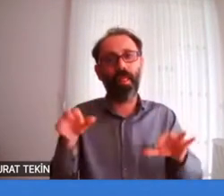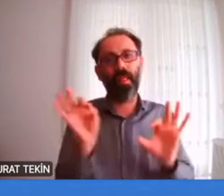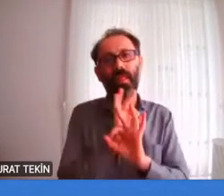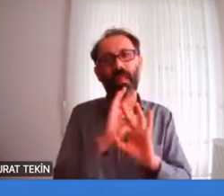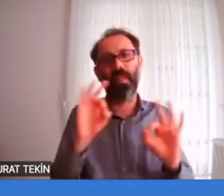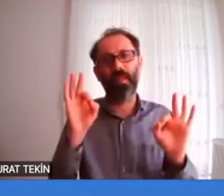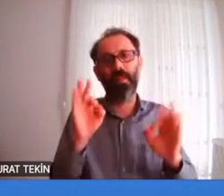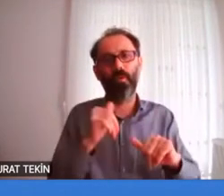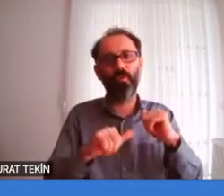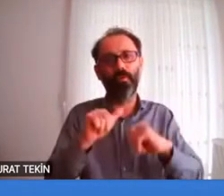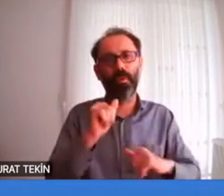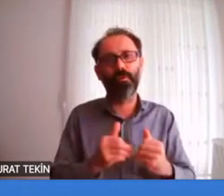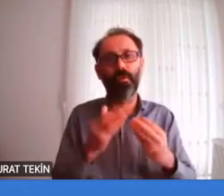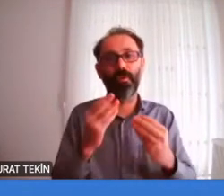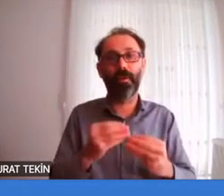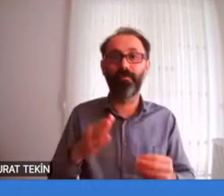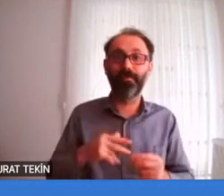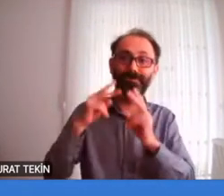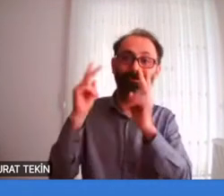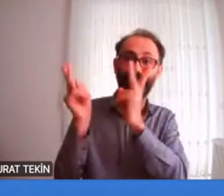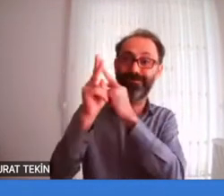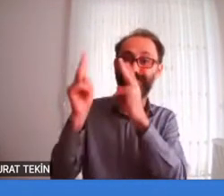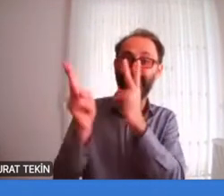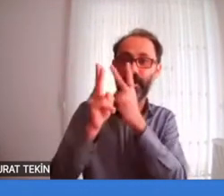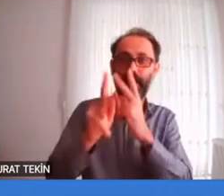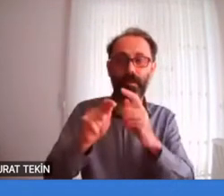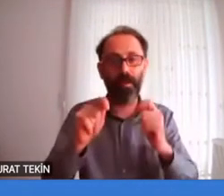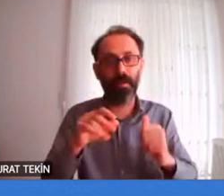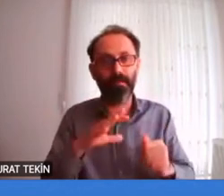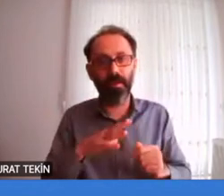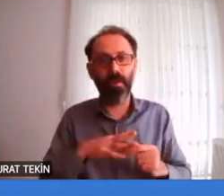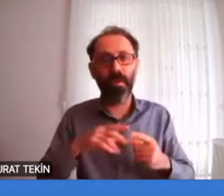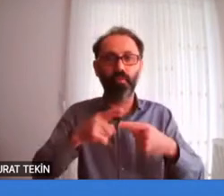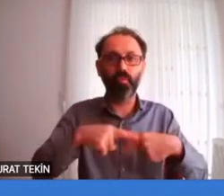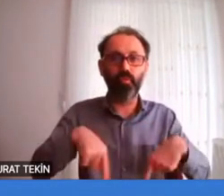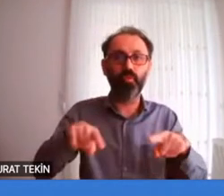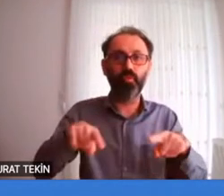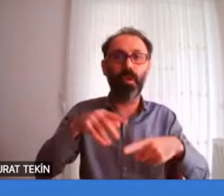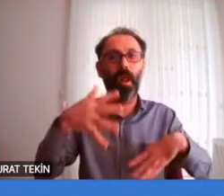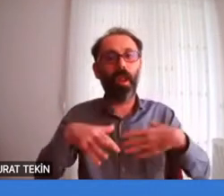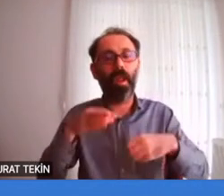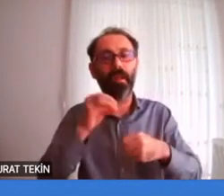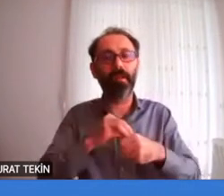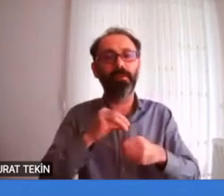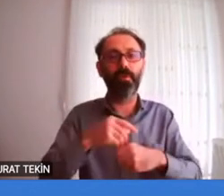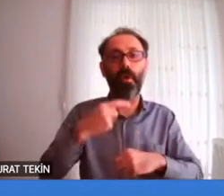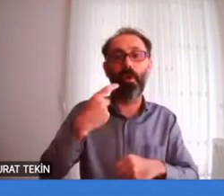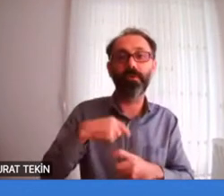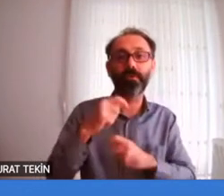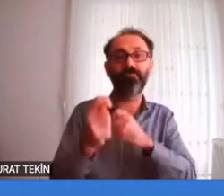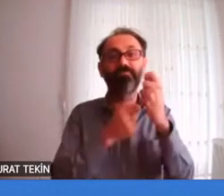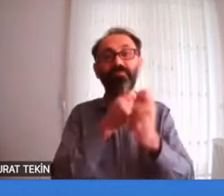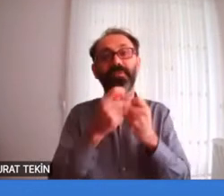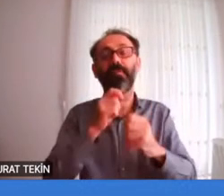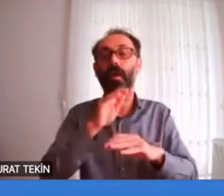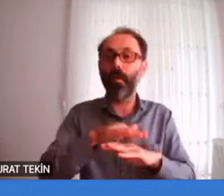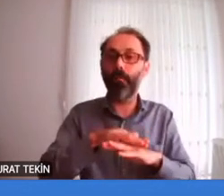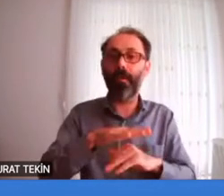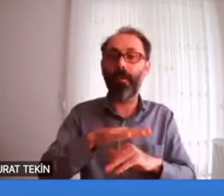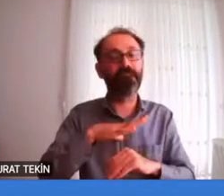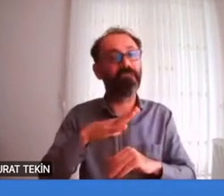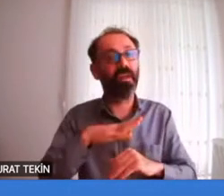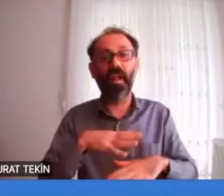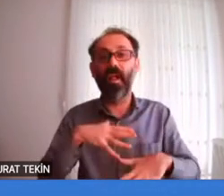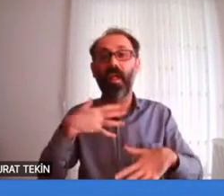peşindeyiz. Yani hiçbir arkadaşımızın şartları, özel şartları ne olursa olsun fiziki